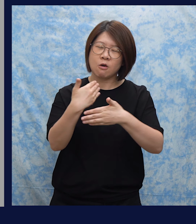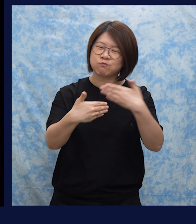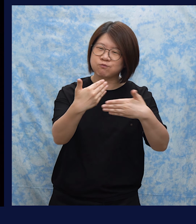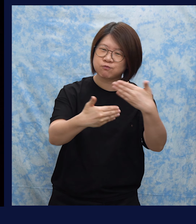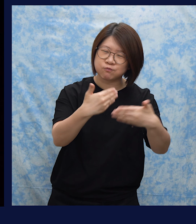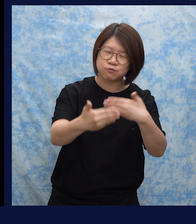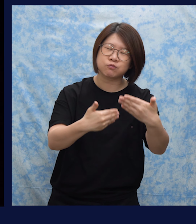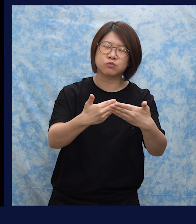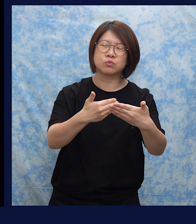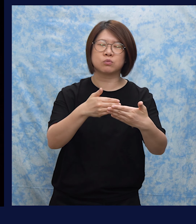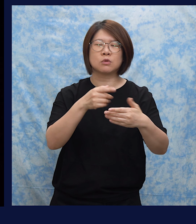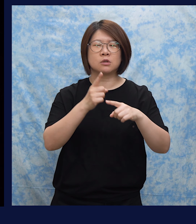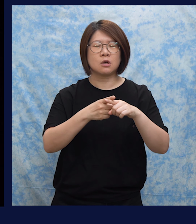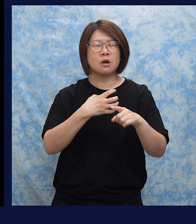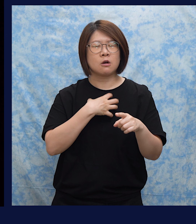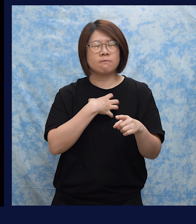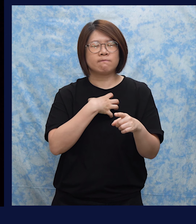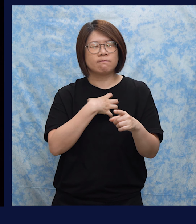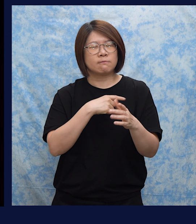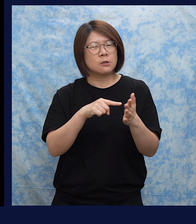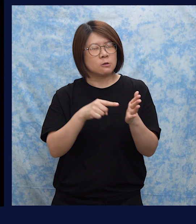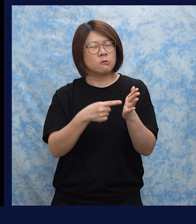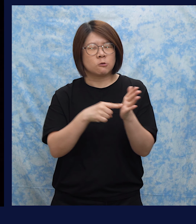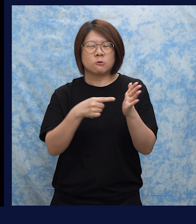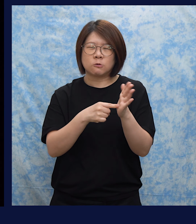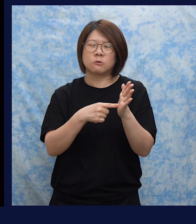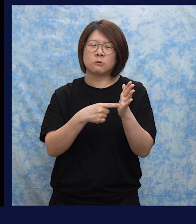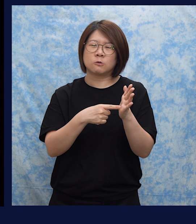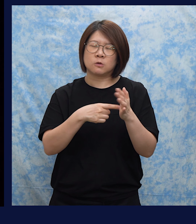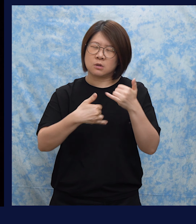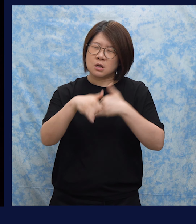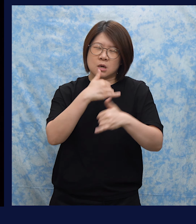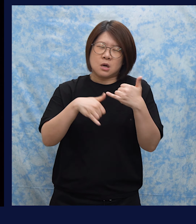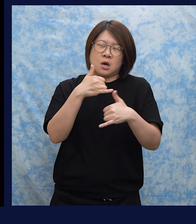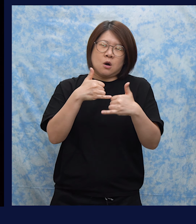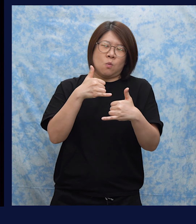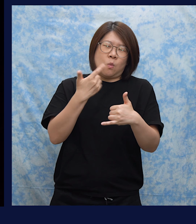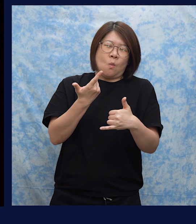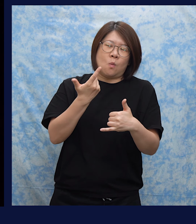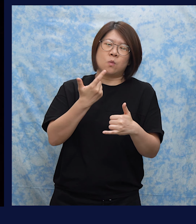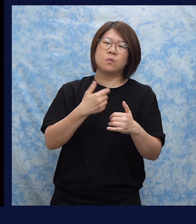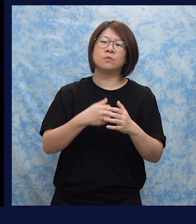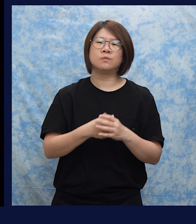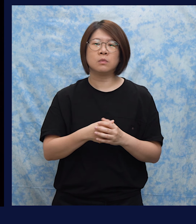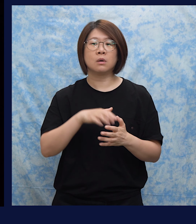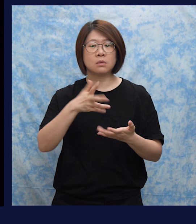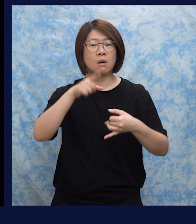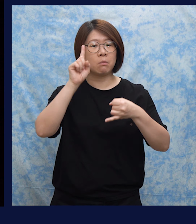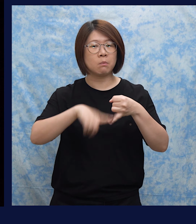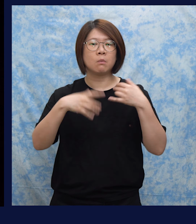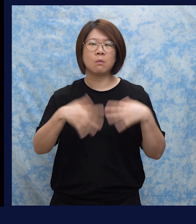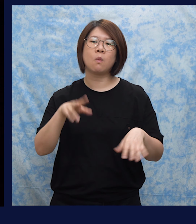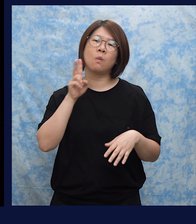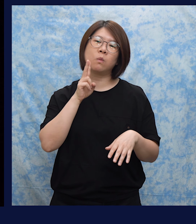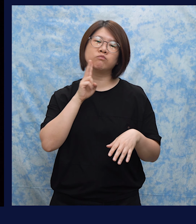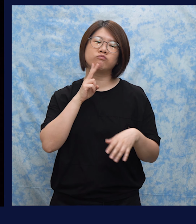穌去經歷呢一個死亡嘅時候嘅片段，都好激烈，好戲劇化。但係反而去到最尾嘅時